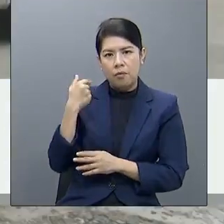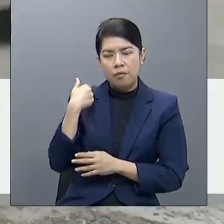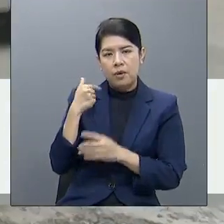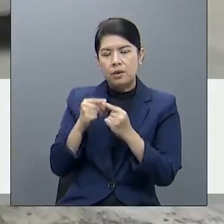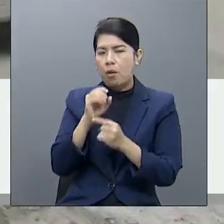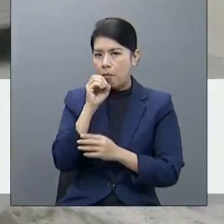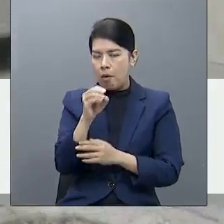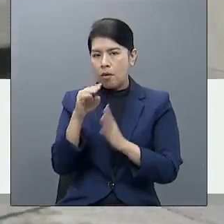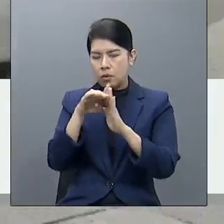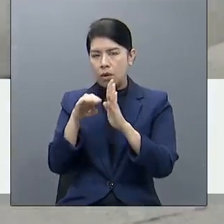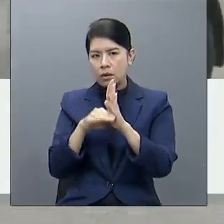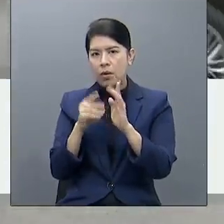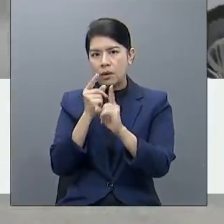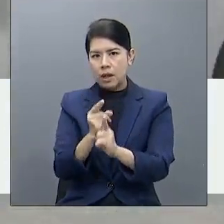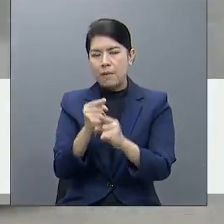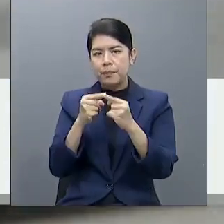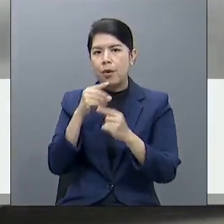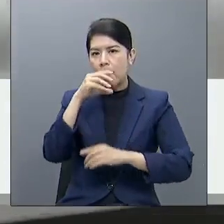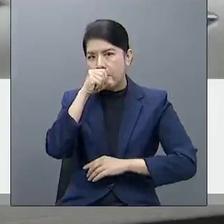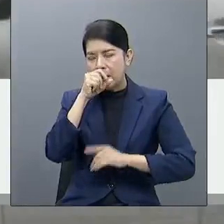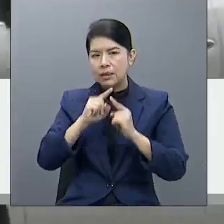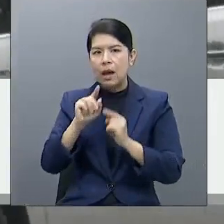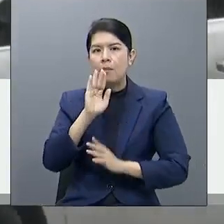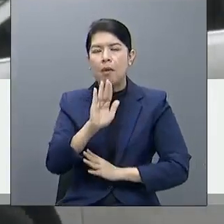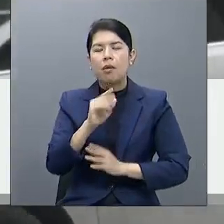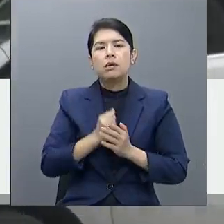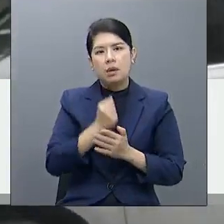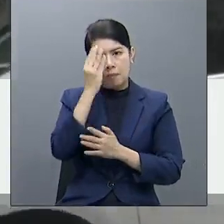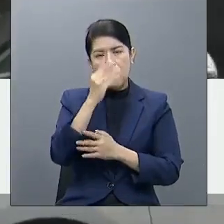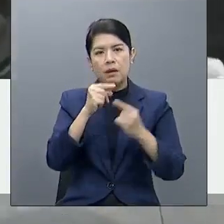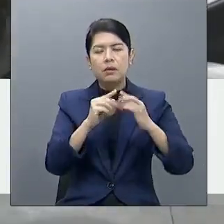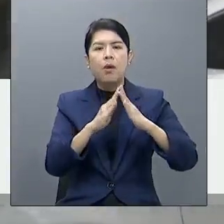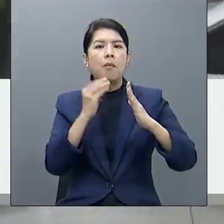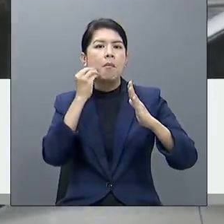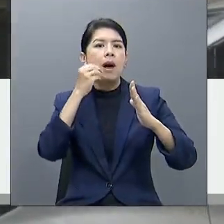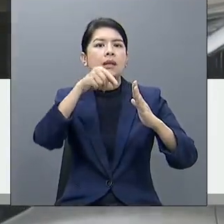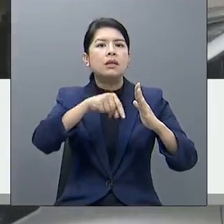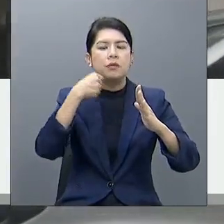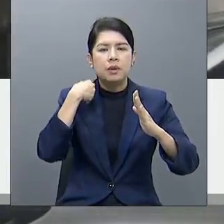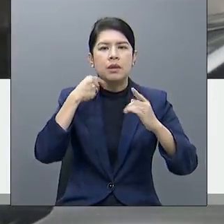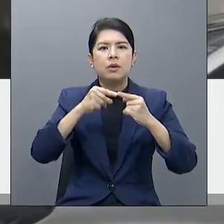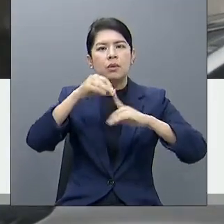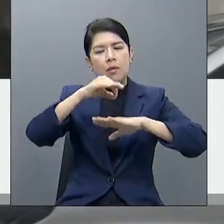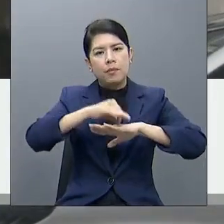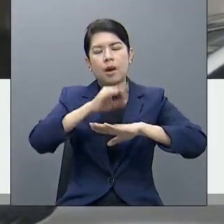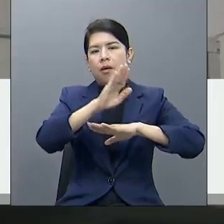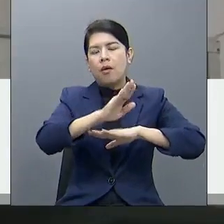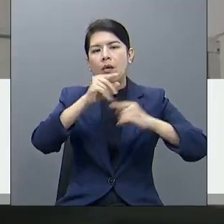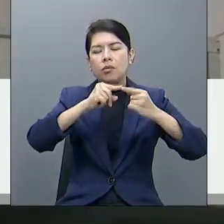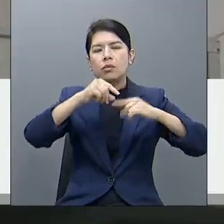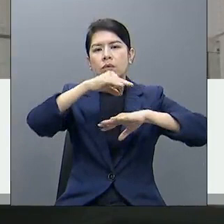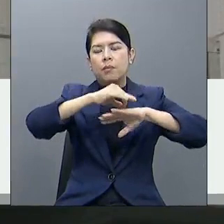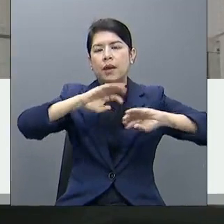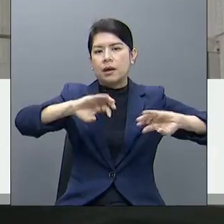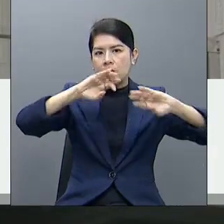ศาลตามความเป็นจริงโดยไม่ปิดบังข้อมูลว่าบ้านหลังที่โค้ชมีบุคคลซึ่งดำรงตำแหน่งข้าราชการระดับสูงหรือบุคคลที่สังคม